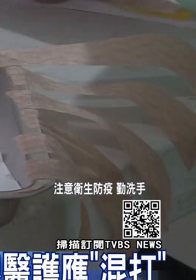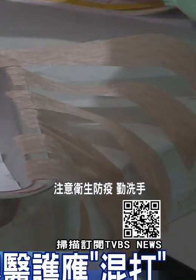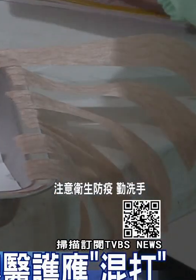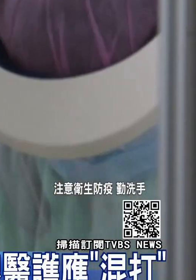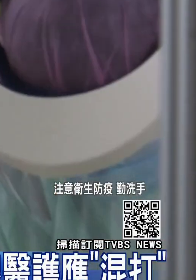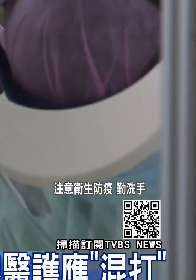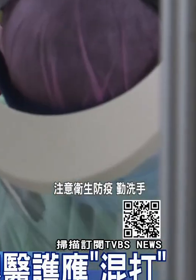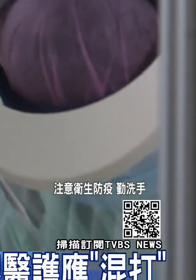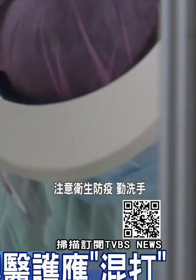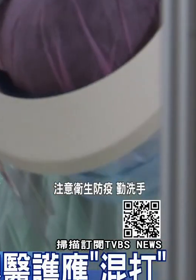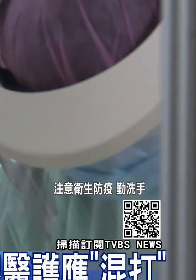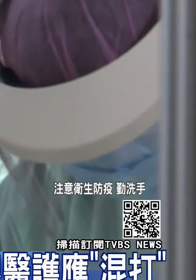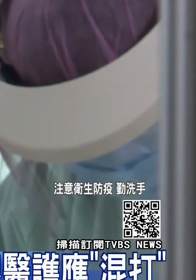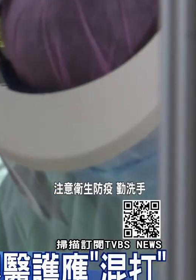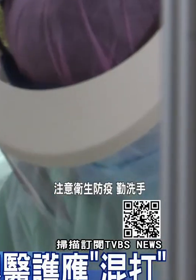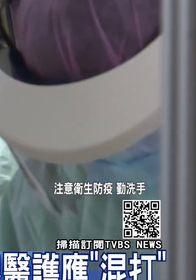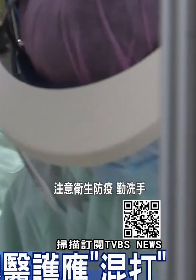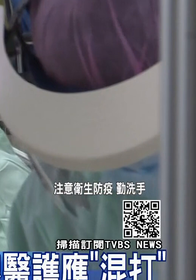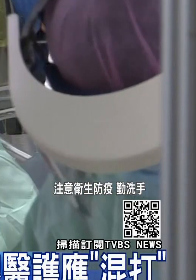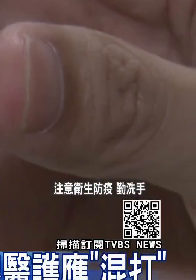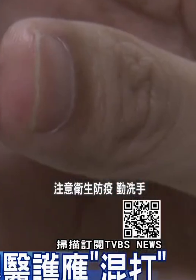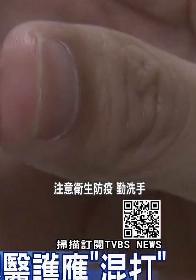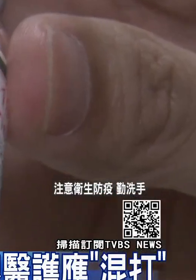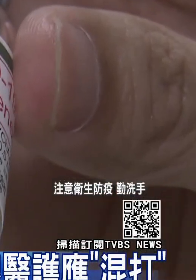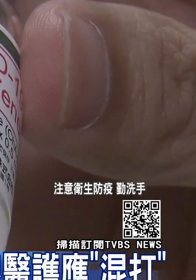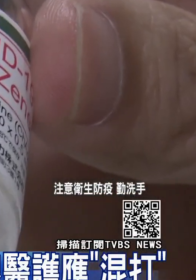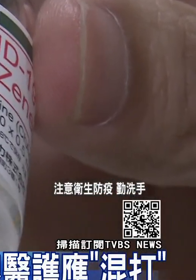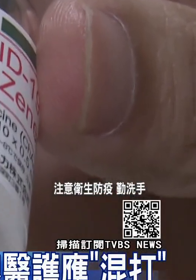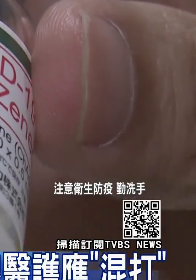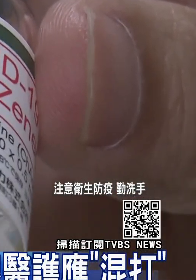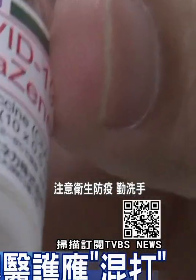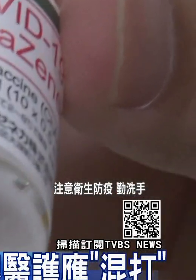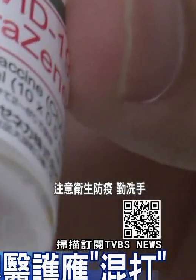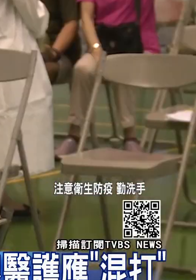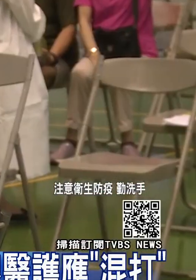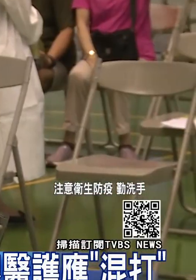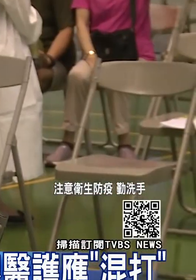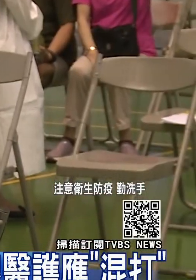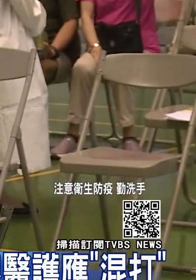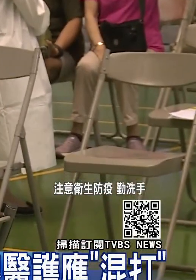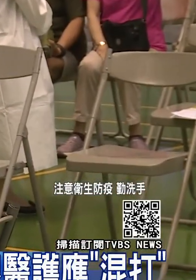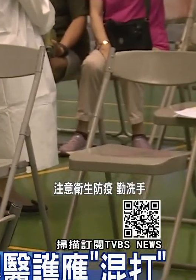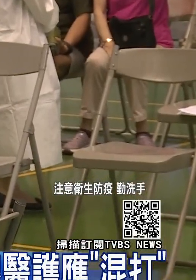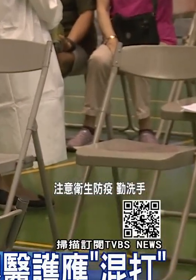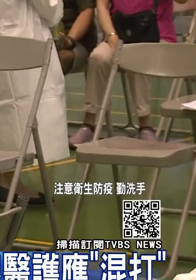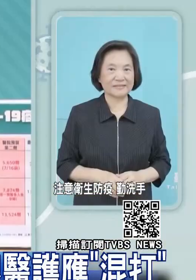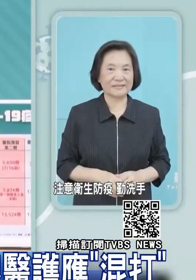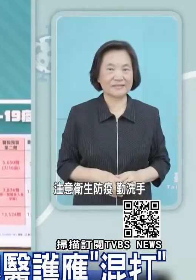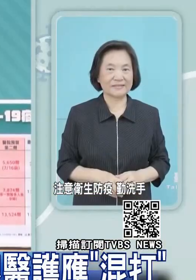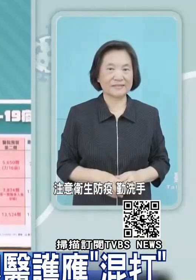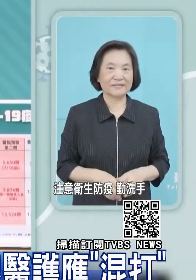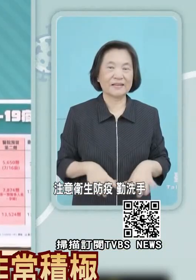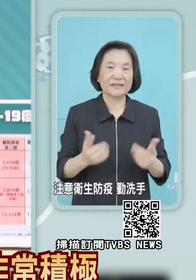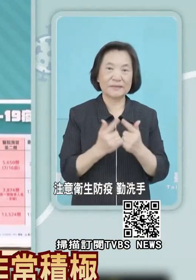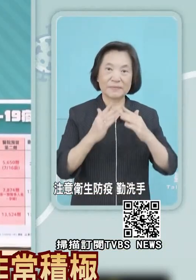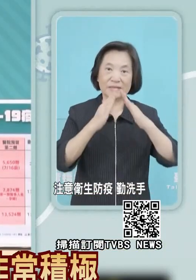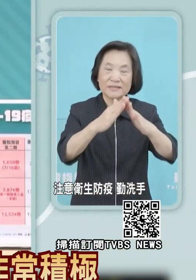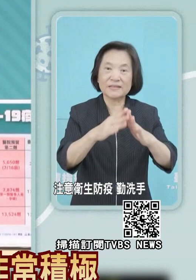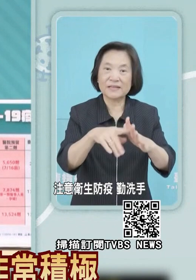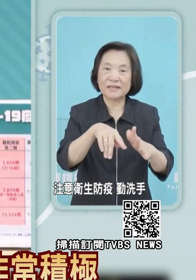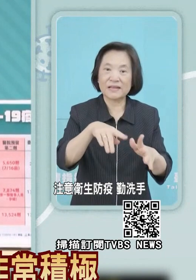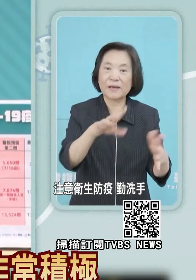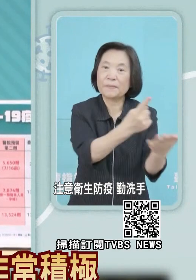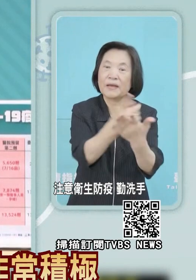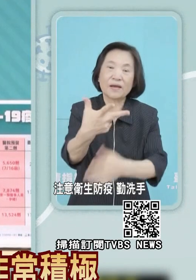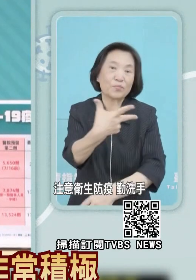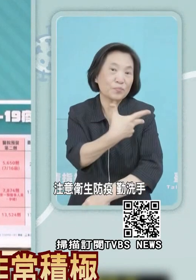豪的医学专业，要拼接种速度，但现在自家却被质疑疫苗施打率不高。 台北市在接种疫